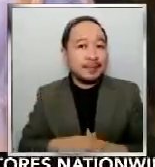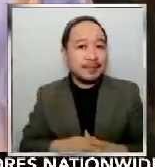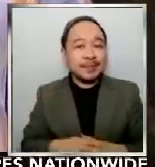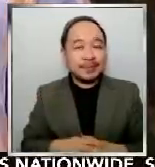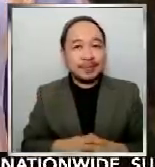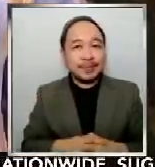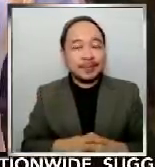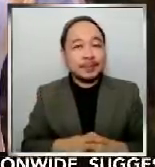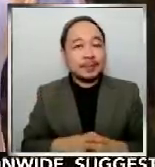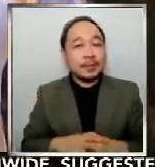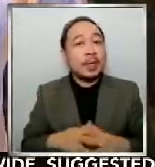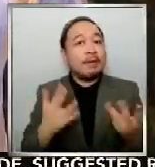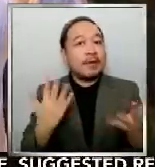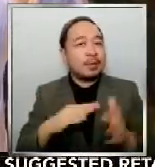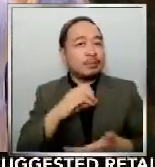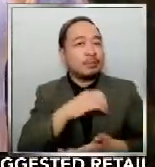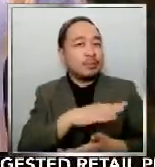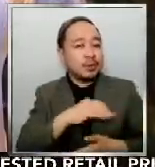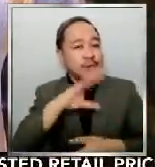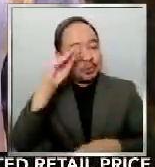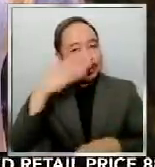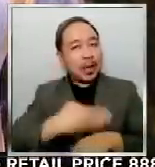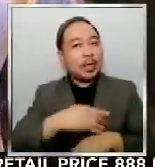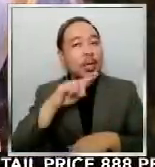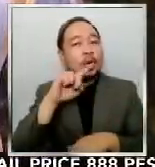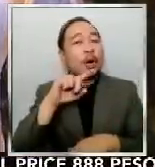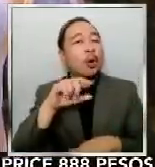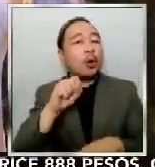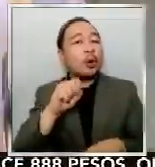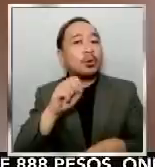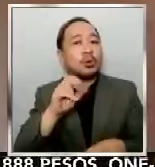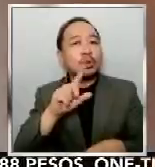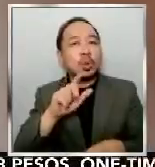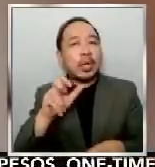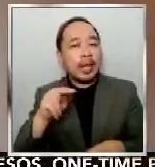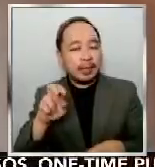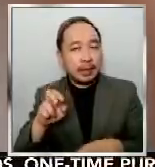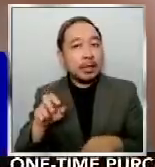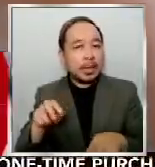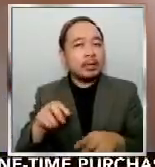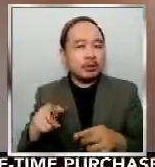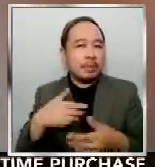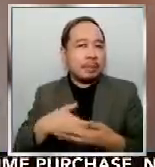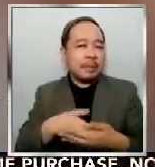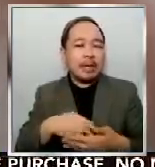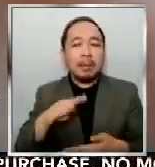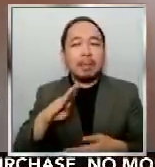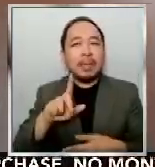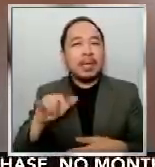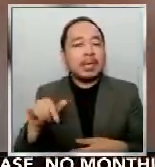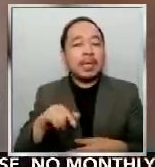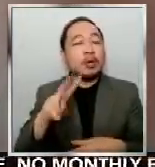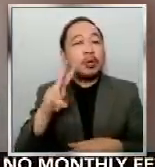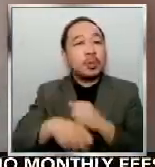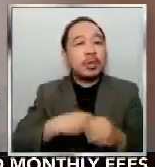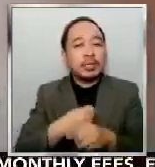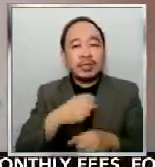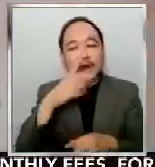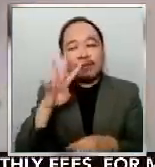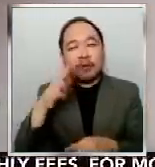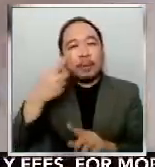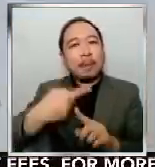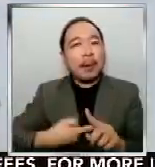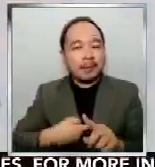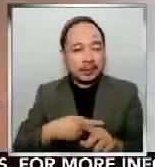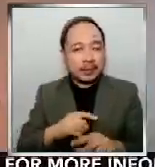Samantala, nabinyagan ng anak ni Solen Yusap at Nico Bolsico na si Tilly. 2 years and 4 months old si Tilly. Sa video ni Nico sa